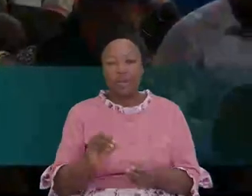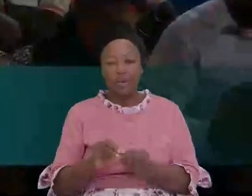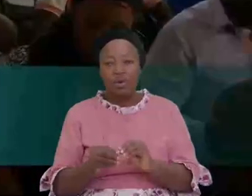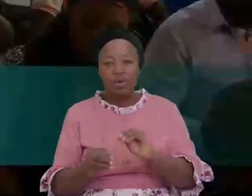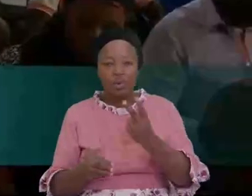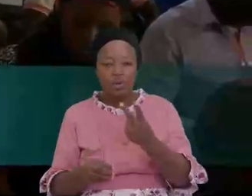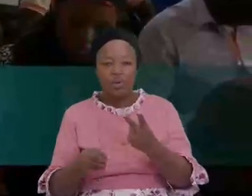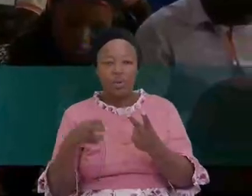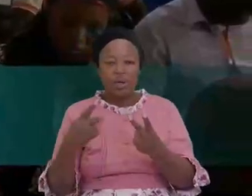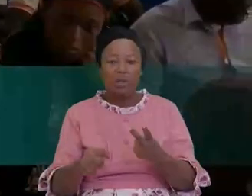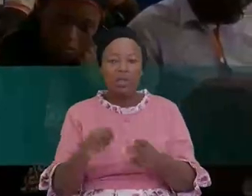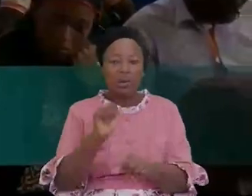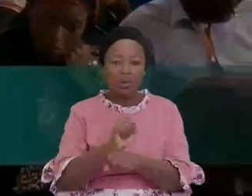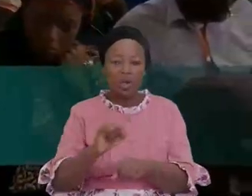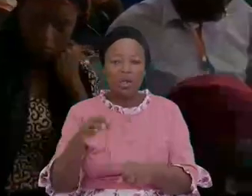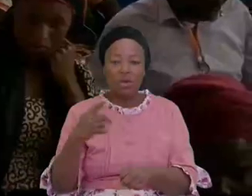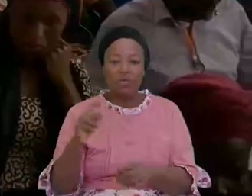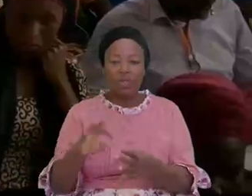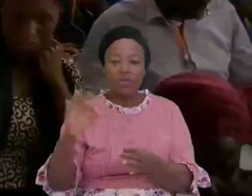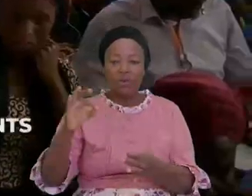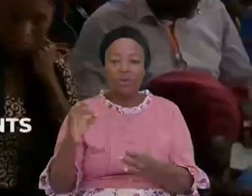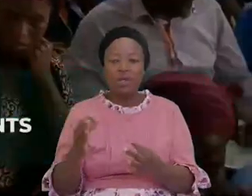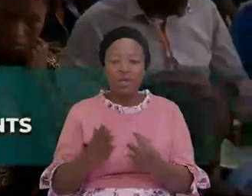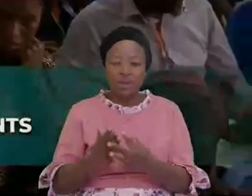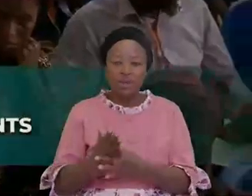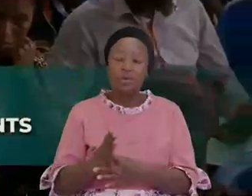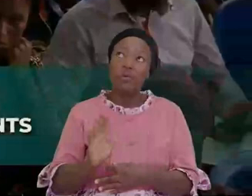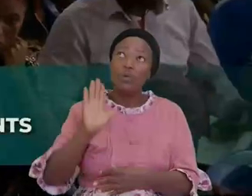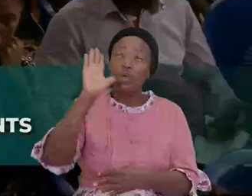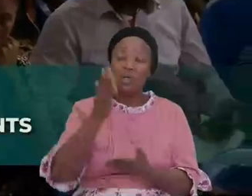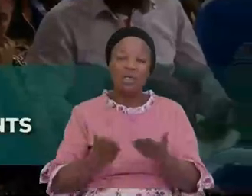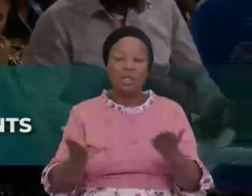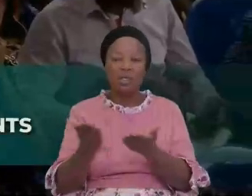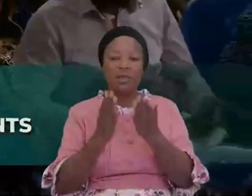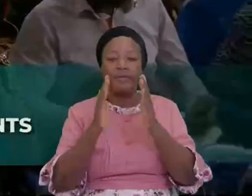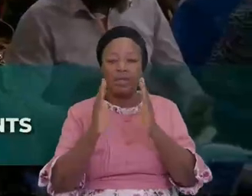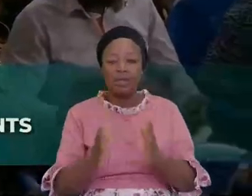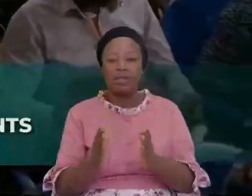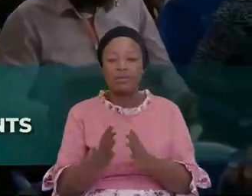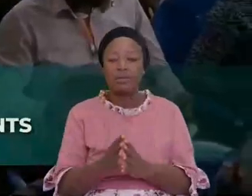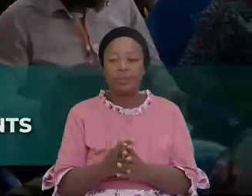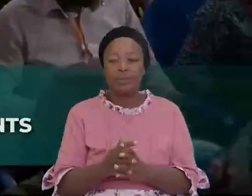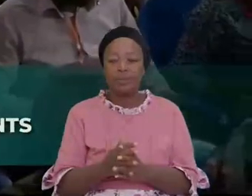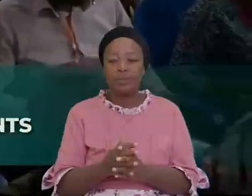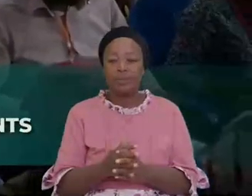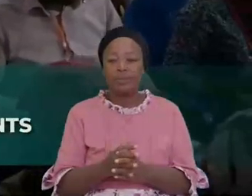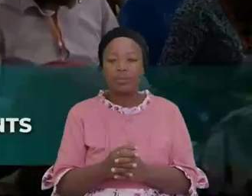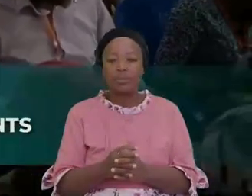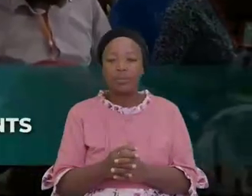Deuxièmement, l'œuvre de l'esprit à travers ses serviteurs.